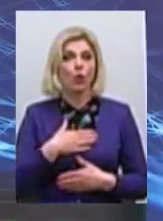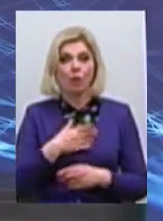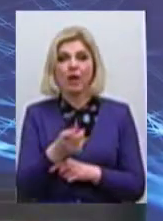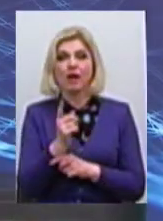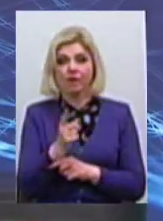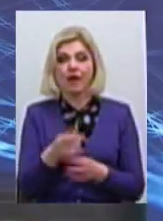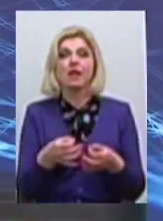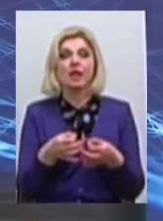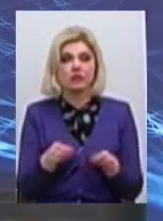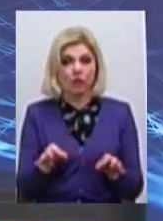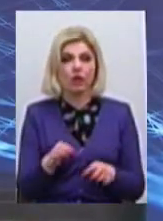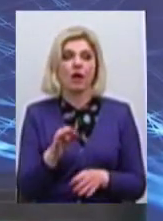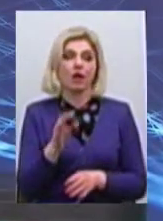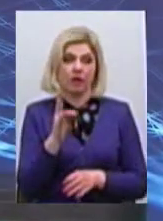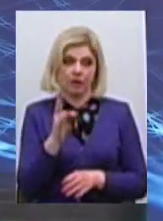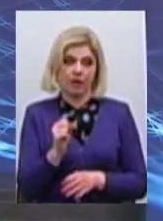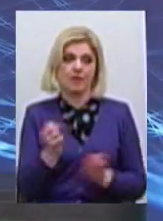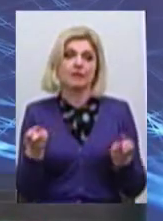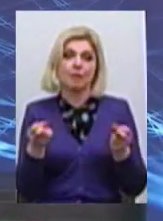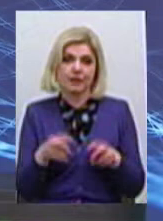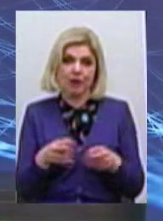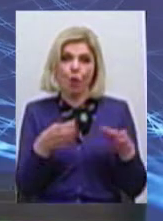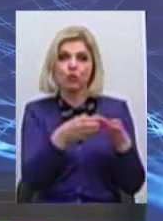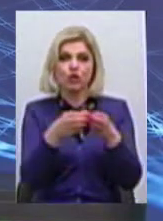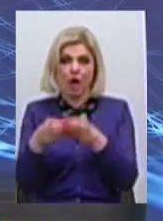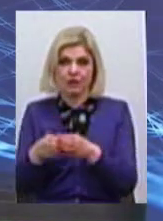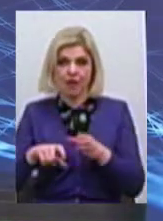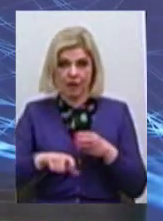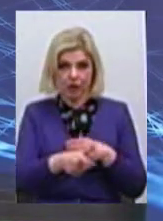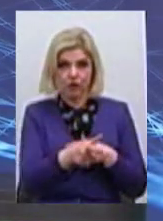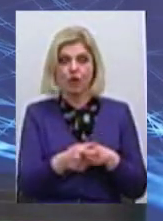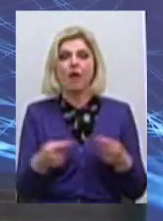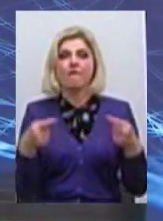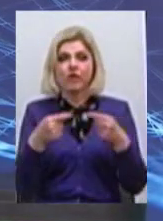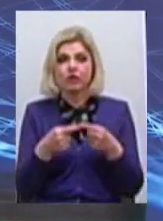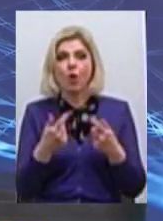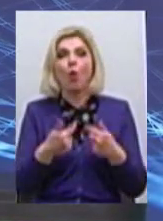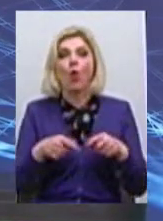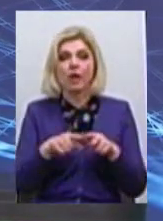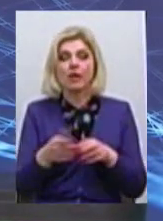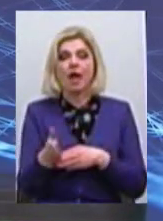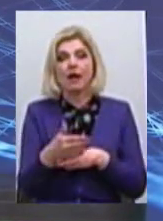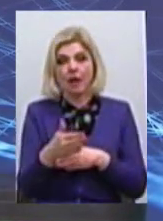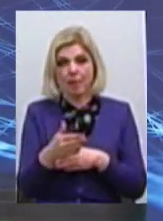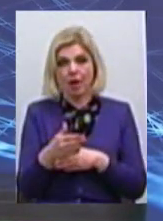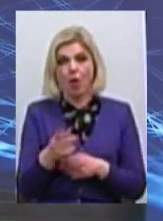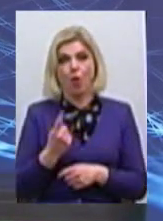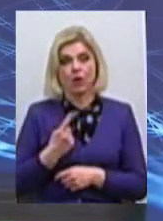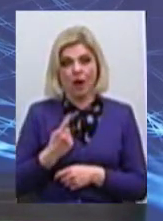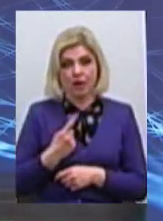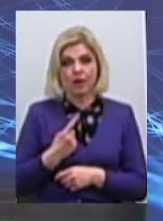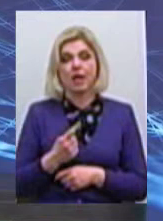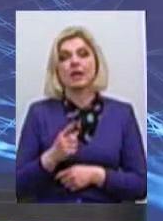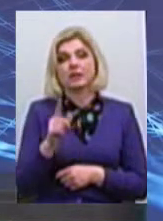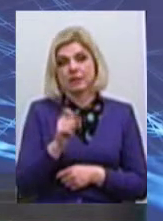рибальство дозволяється на спеціальних ділянках водойм, визначених органом рибоохорони, також